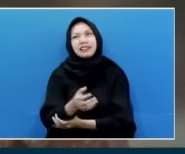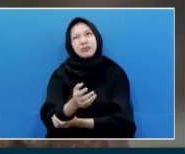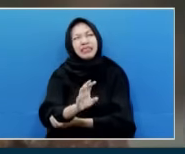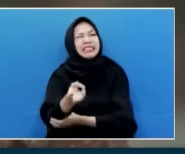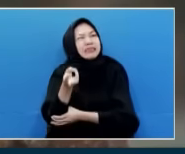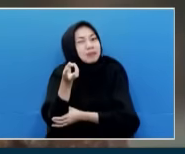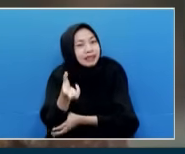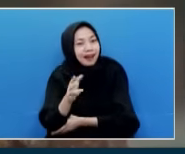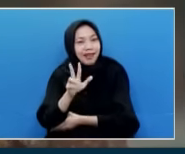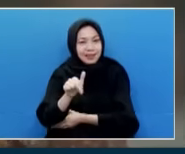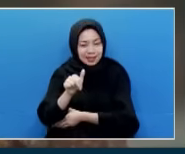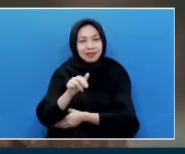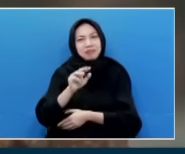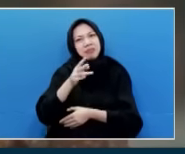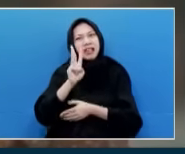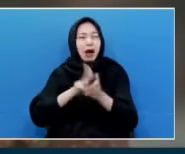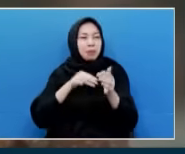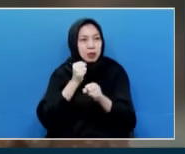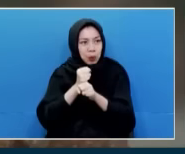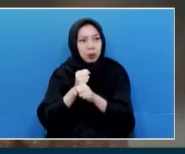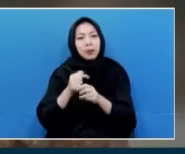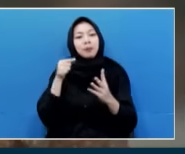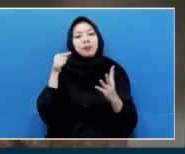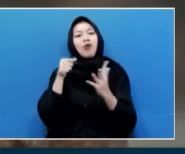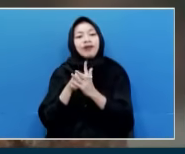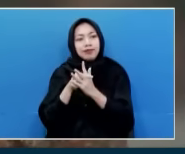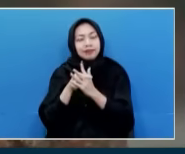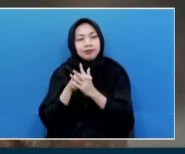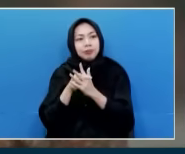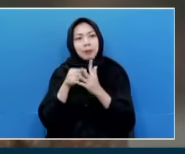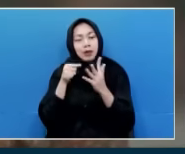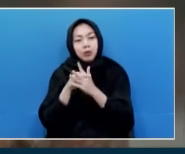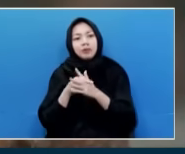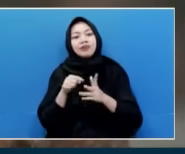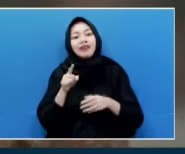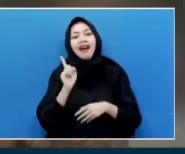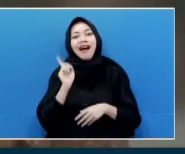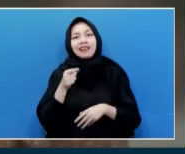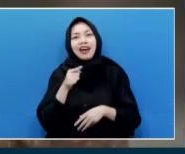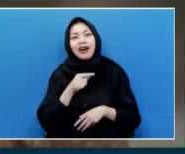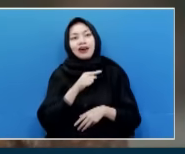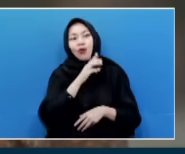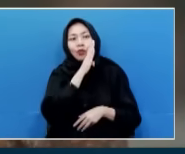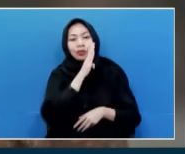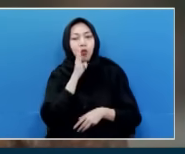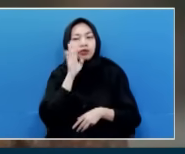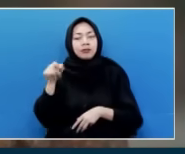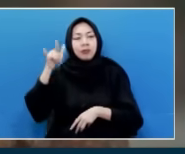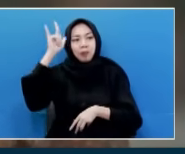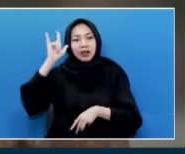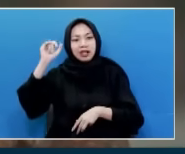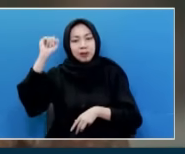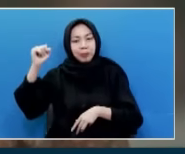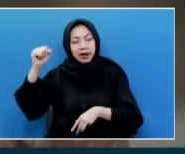ya sebelum 14 Februari klaim bahwa PDIP tidak akan terpengaruh eh keberadaan dari Jokowi yang dianggap